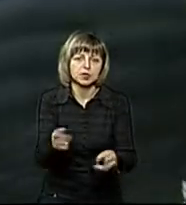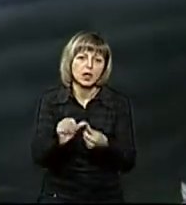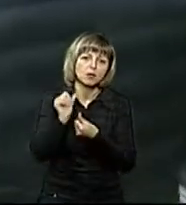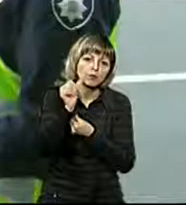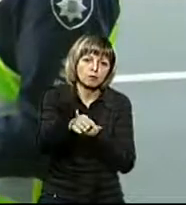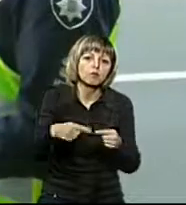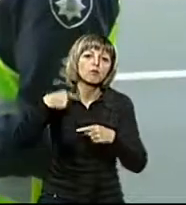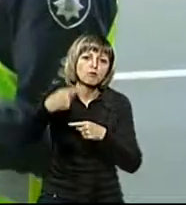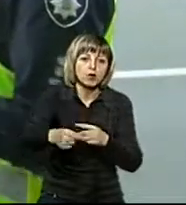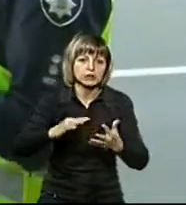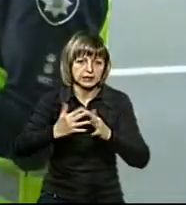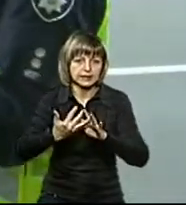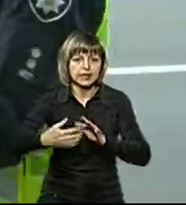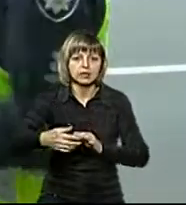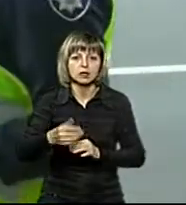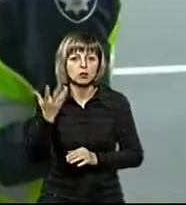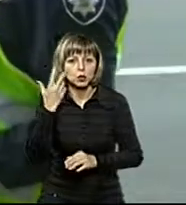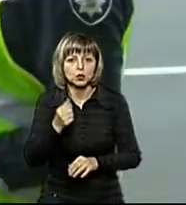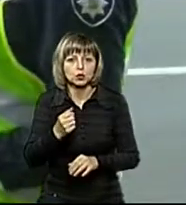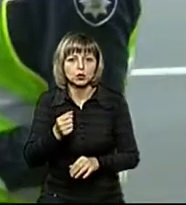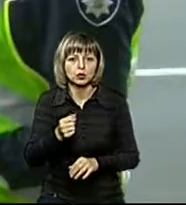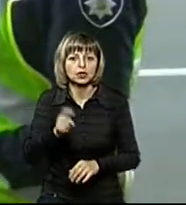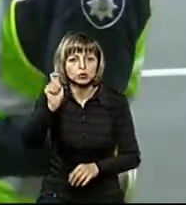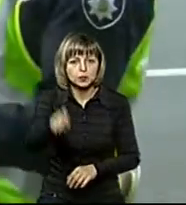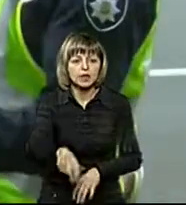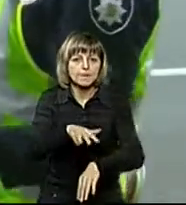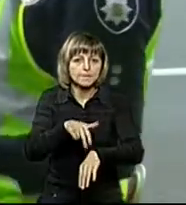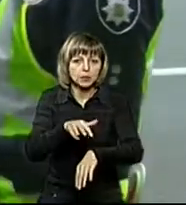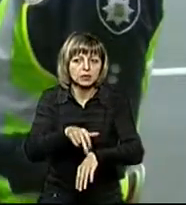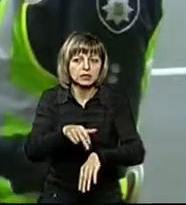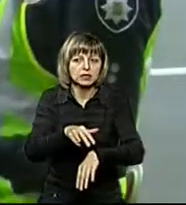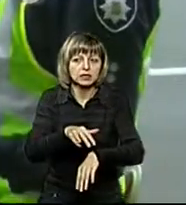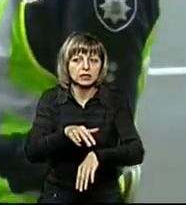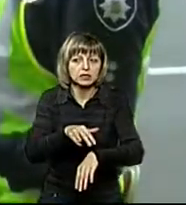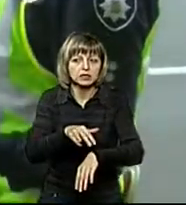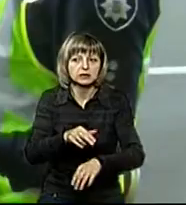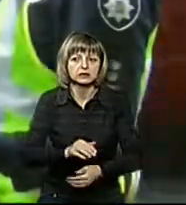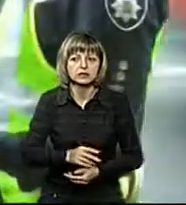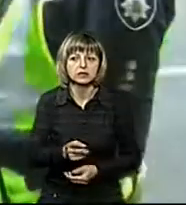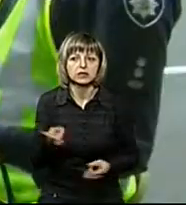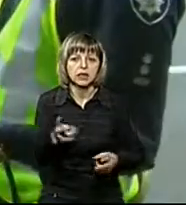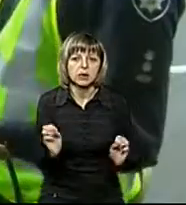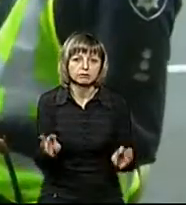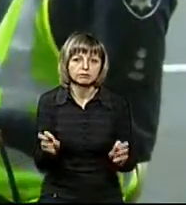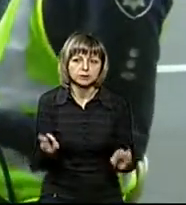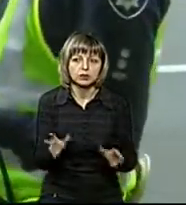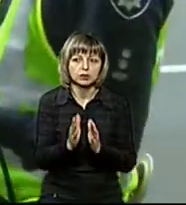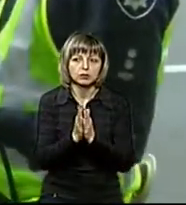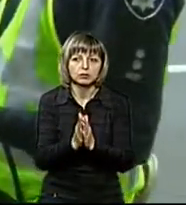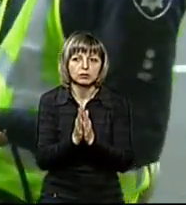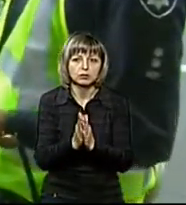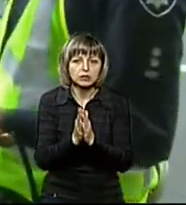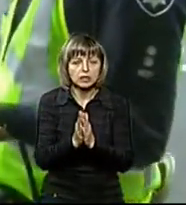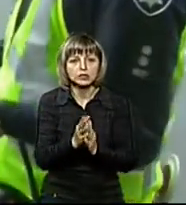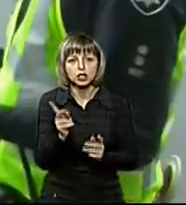пунктом. Також, коли вас зупиняє патрульна поліція, потрібно вмикати світлову аварійну сигналізацію. Вмикніть ще, будь ласка, її, щоб вас